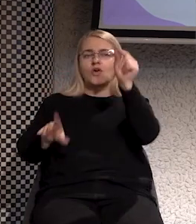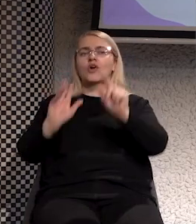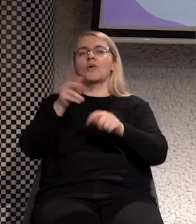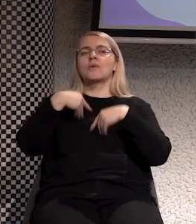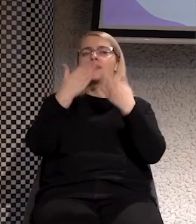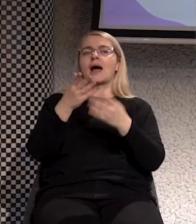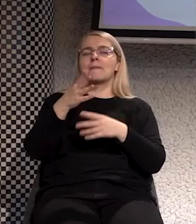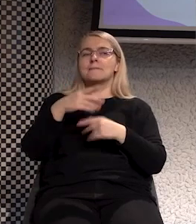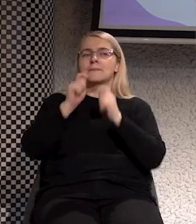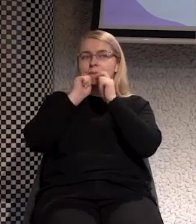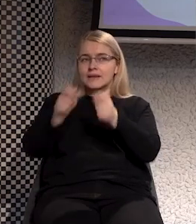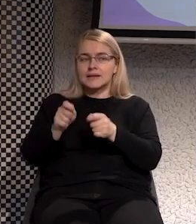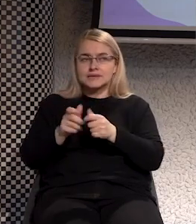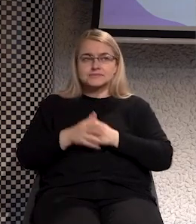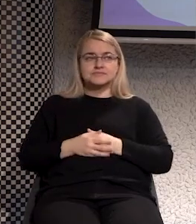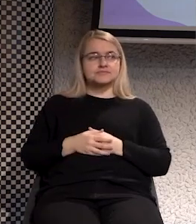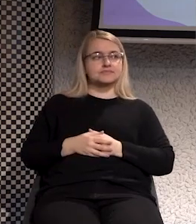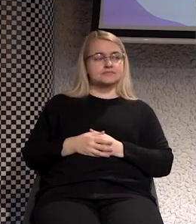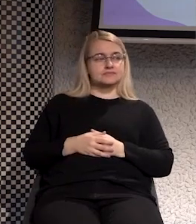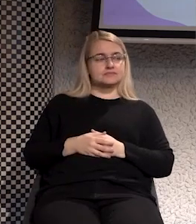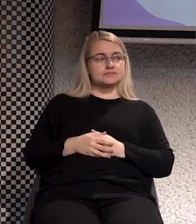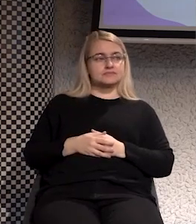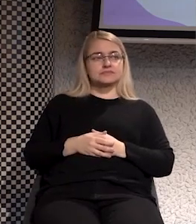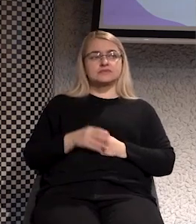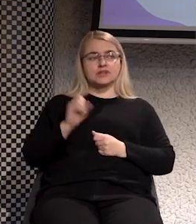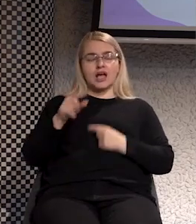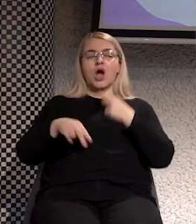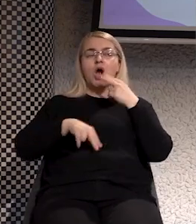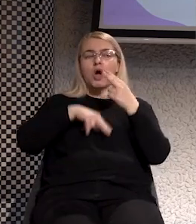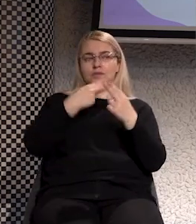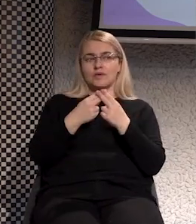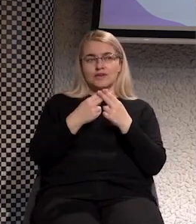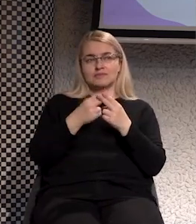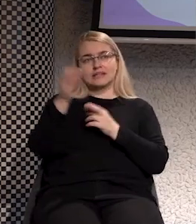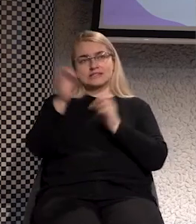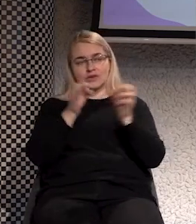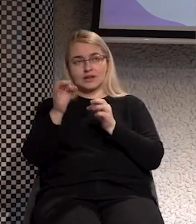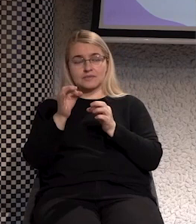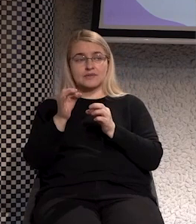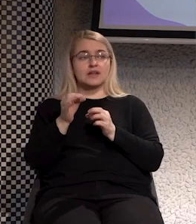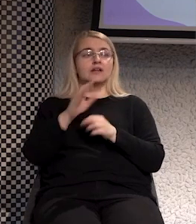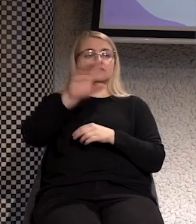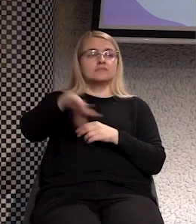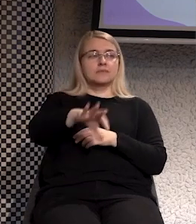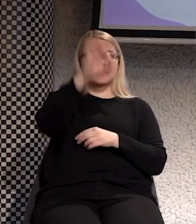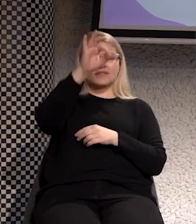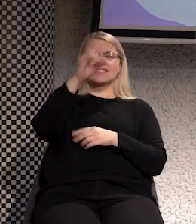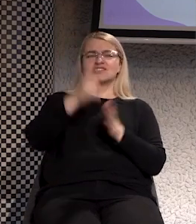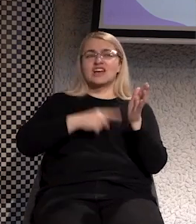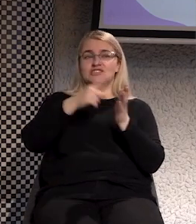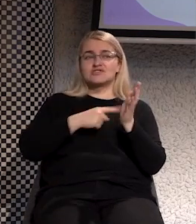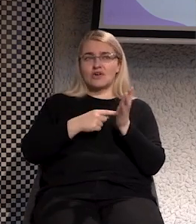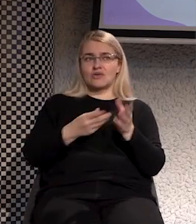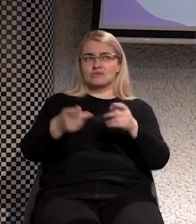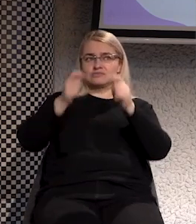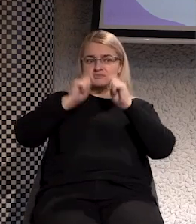że, bo odpowiem na to pytanie anegdotą, bo tak mi jest najłatwiej po prostu, że dostaje się i oni najczęściej dostają skarpetki, które będą mogli nosić